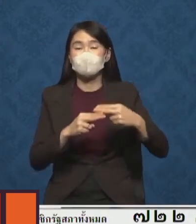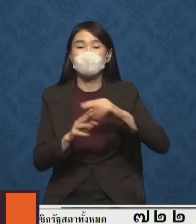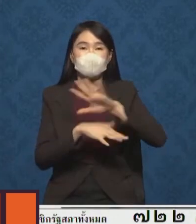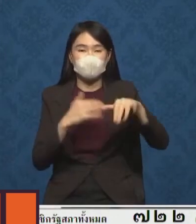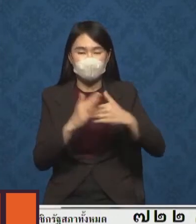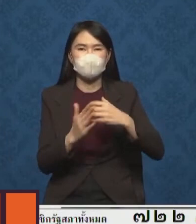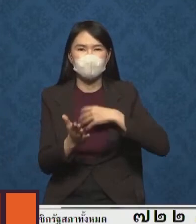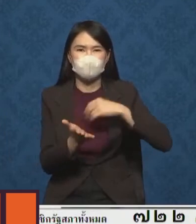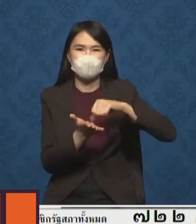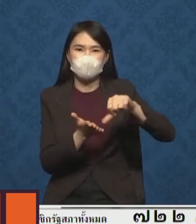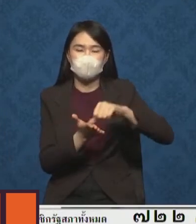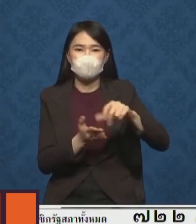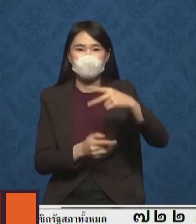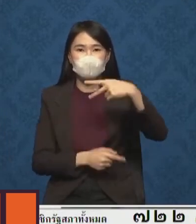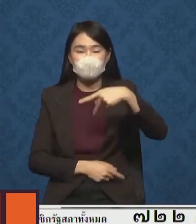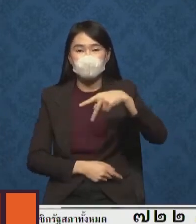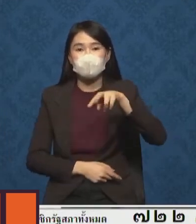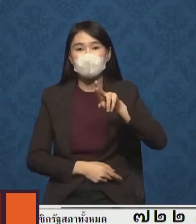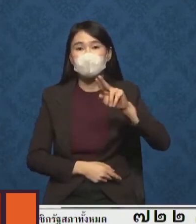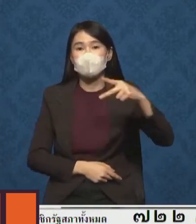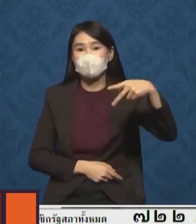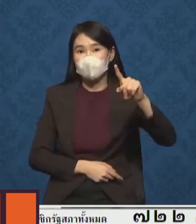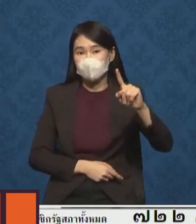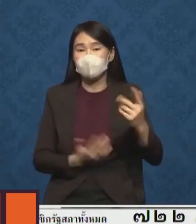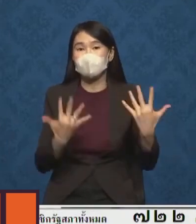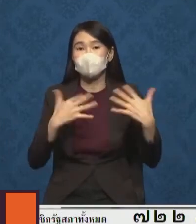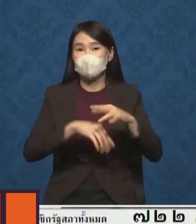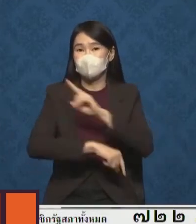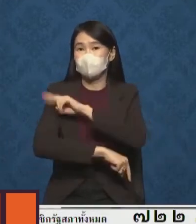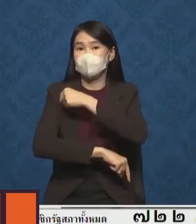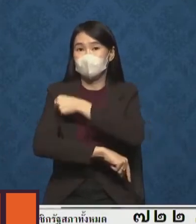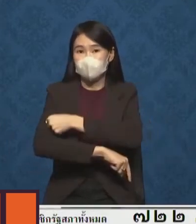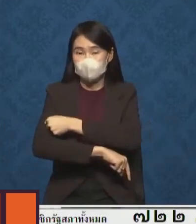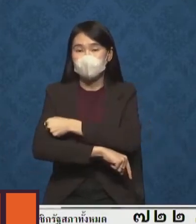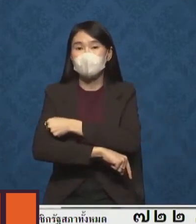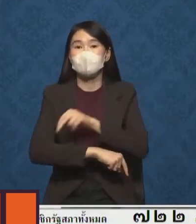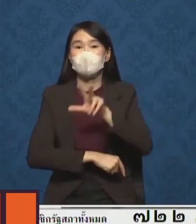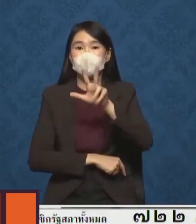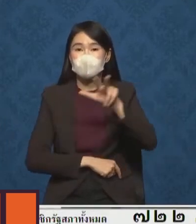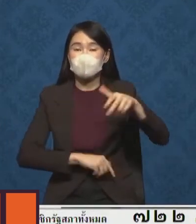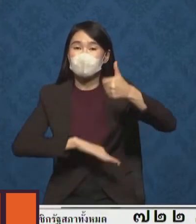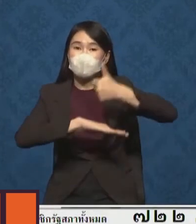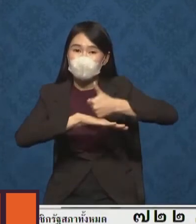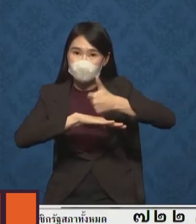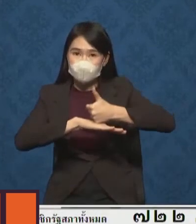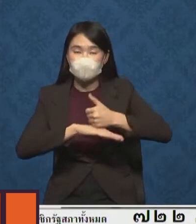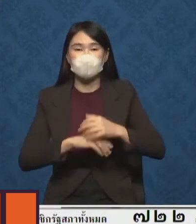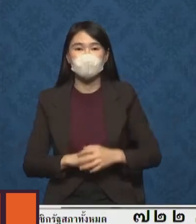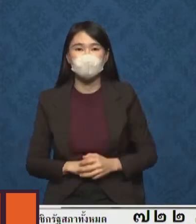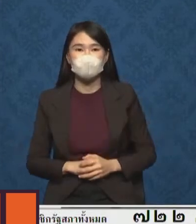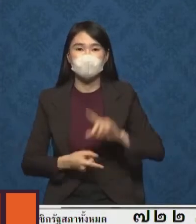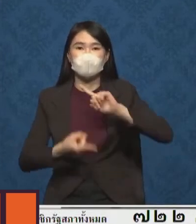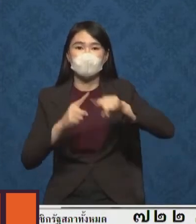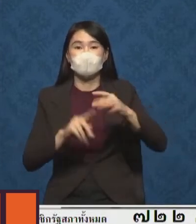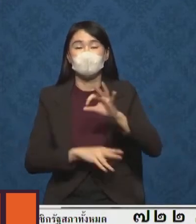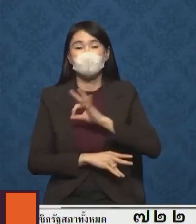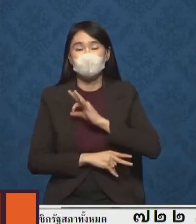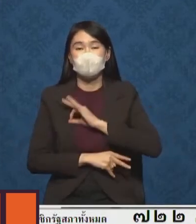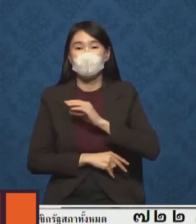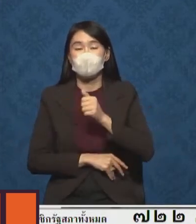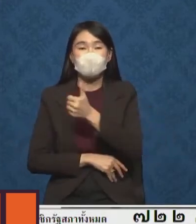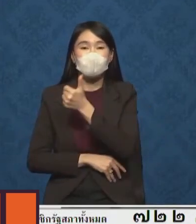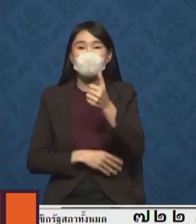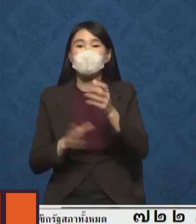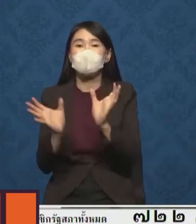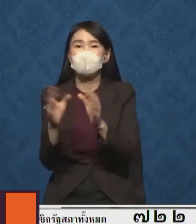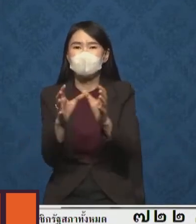่างแก้ไข Priceร ปfuฉบับนี้ร่มกคุDB ฉ RN น่าน ศีแก้วไม่เป็ทำต่อเพื่อนสมาชิจพบประชาช